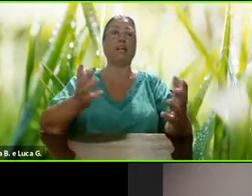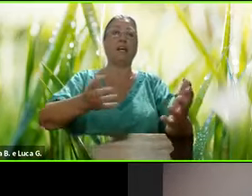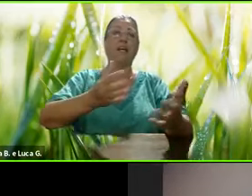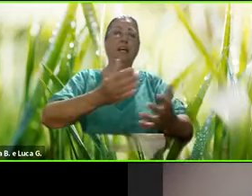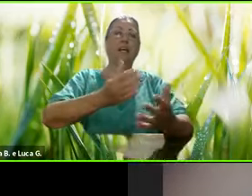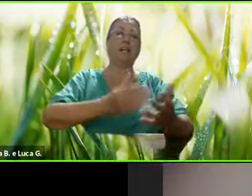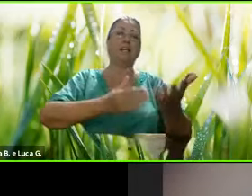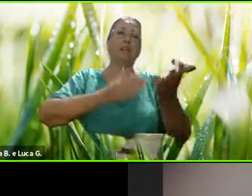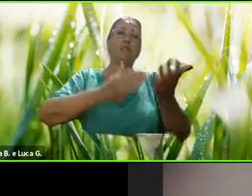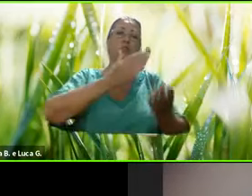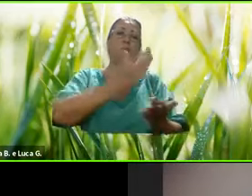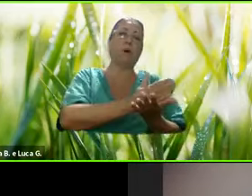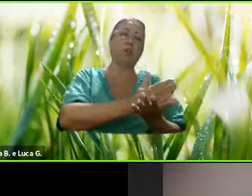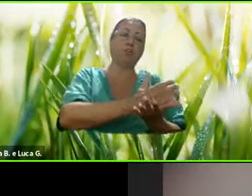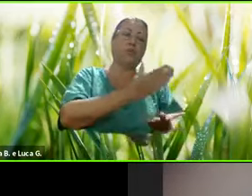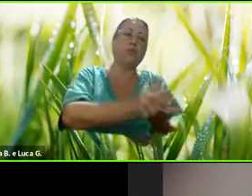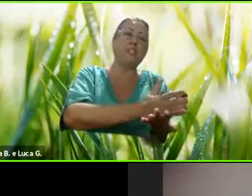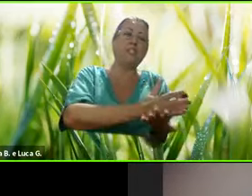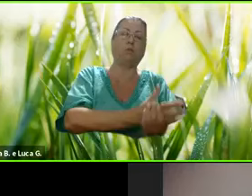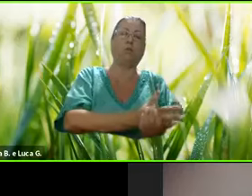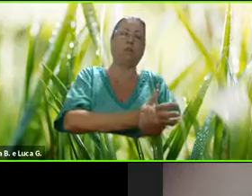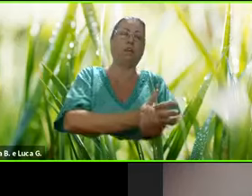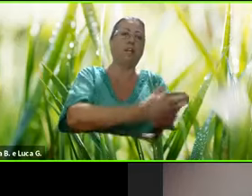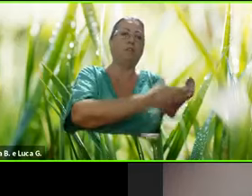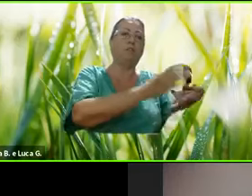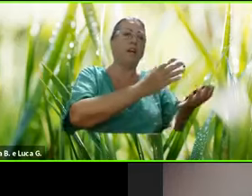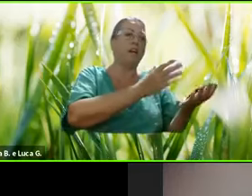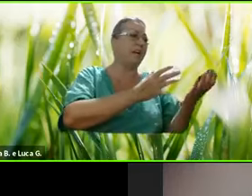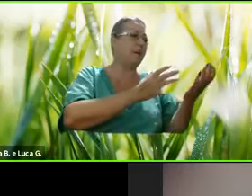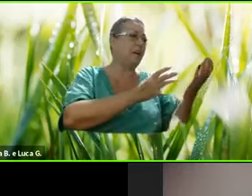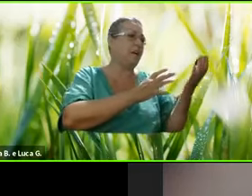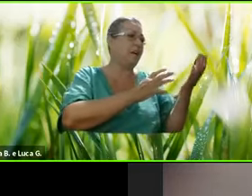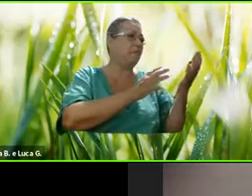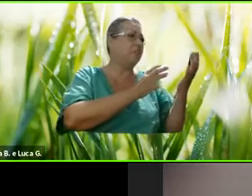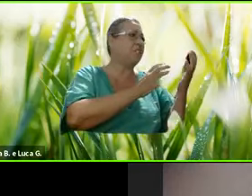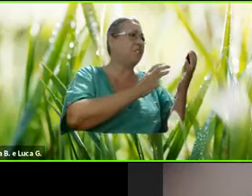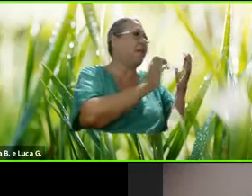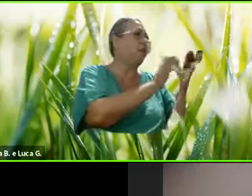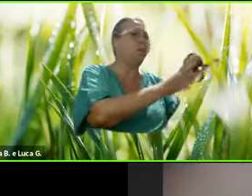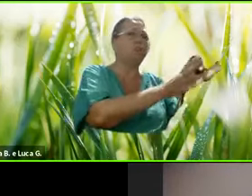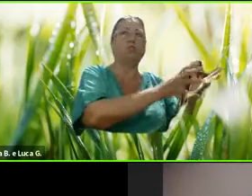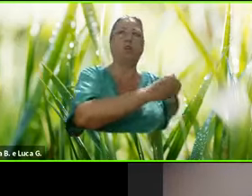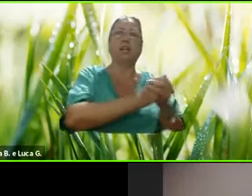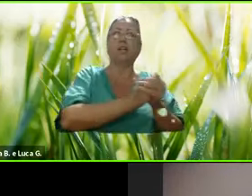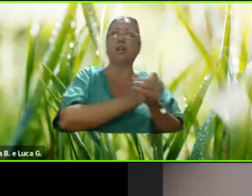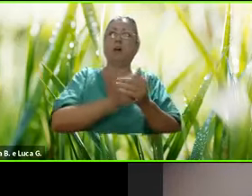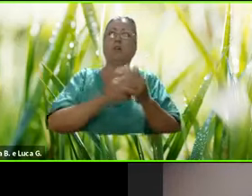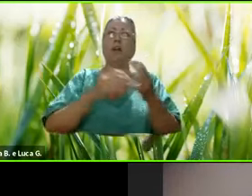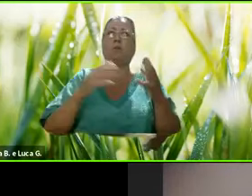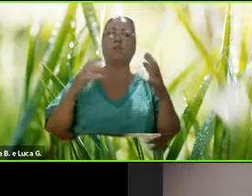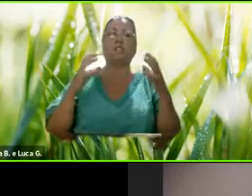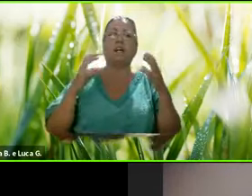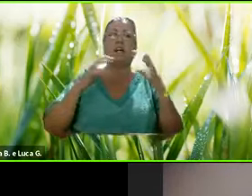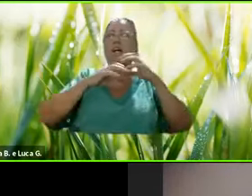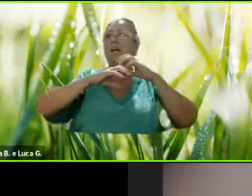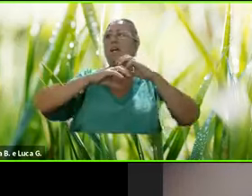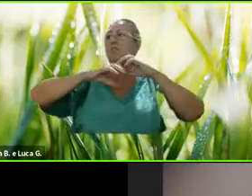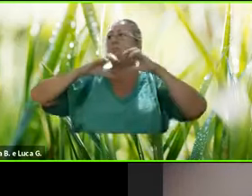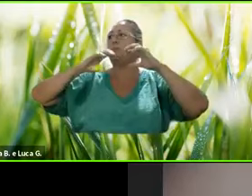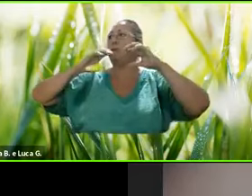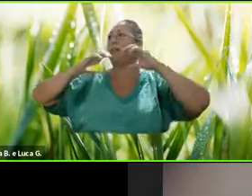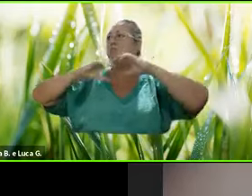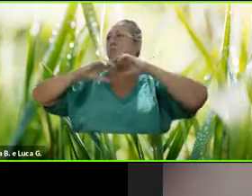piace perché dà il supporto fisico che non è misterioso, che non è una cosa